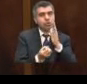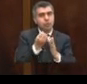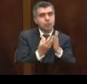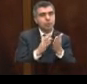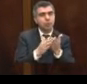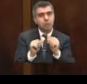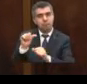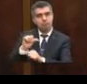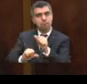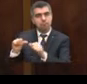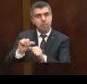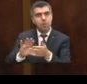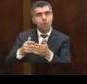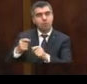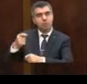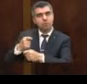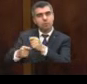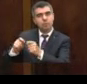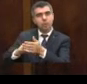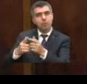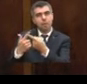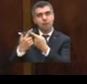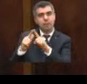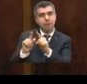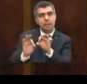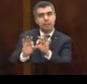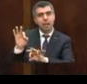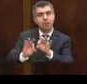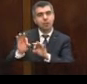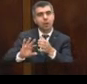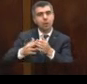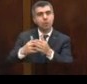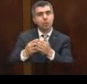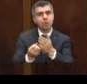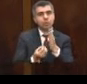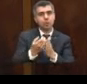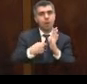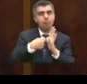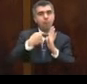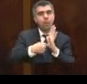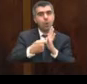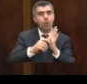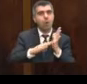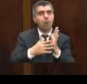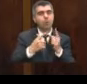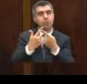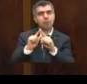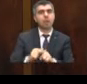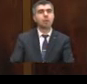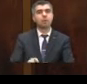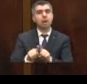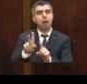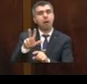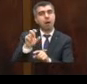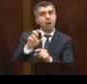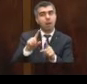نسيجنا الاقتصادي وتنفيذ وتسريع مجموع الاستراتيجيات القطاعية والمشاريع المهيكلة الكبرى، بالرغم مما يعرفه المغرب